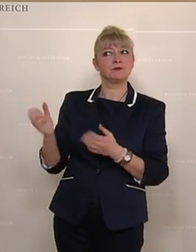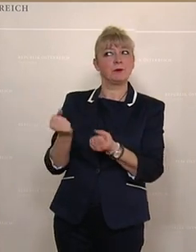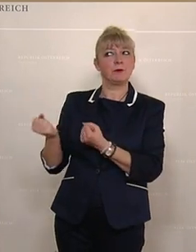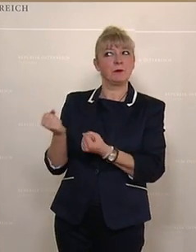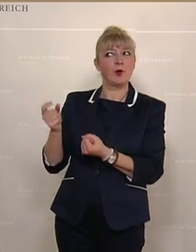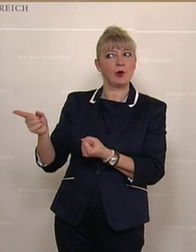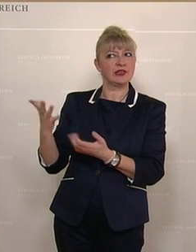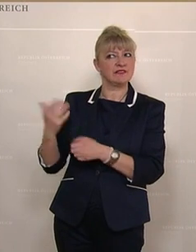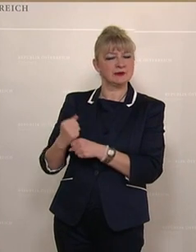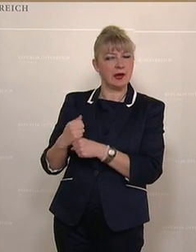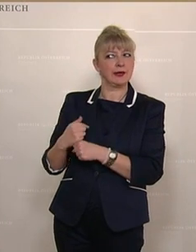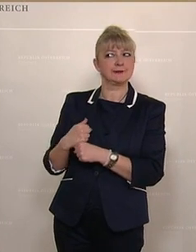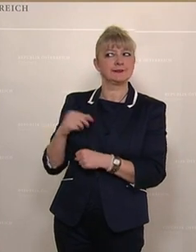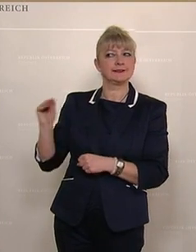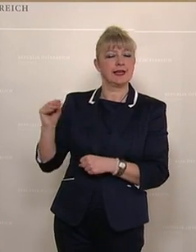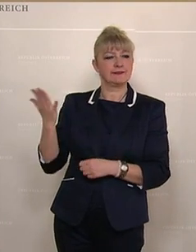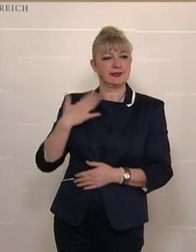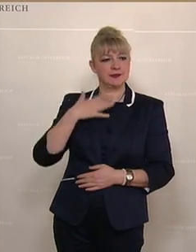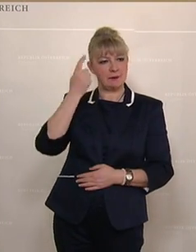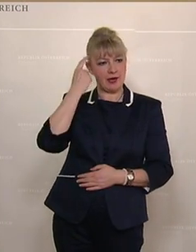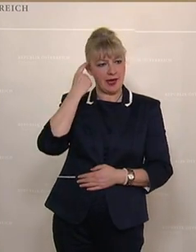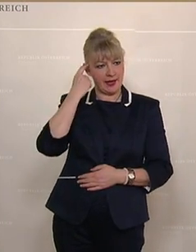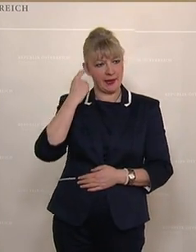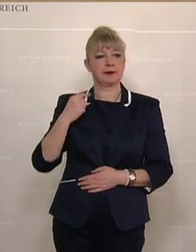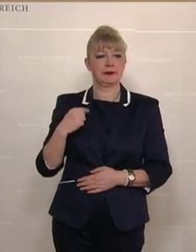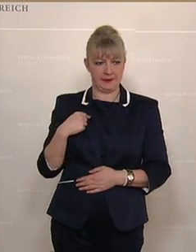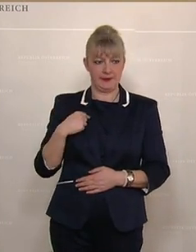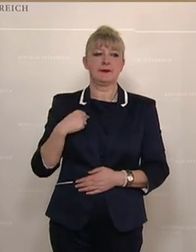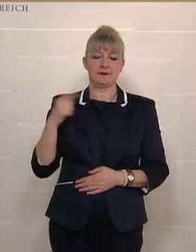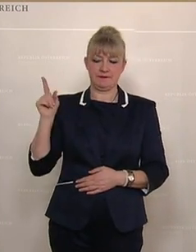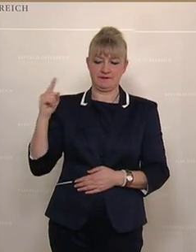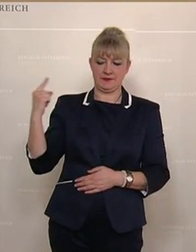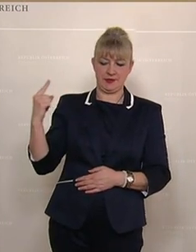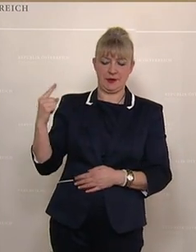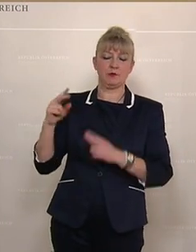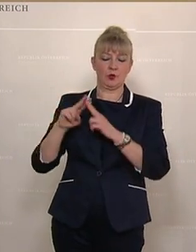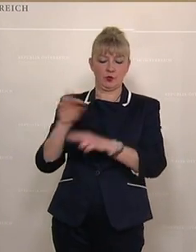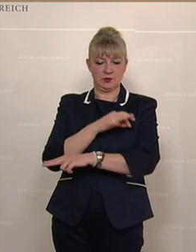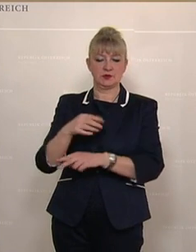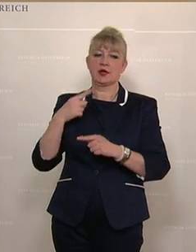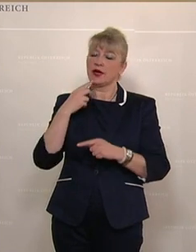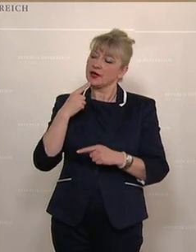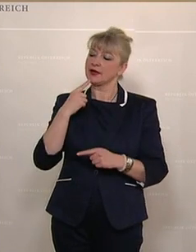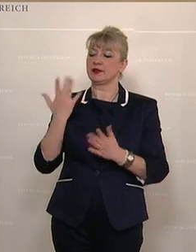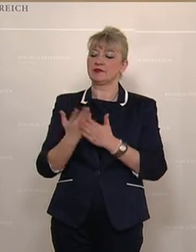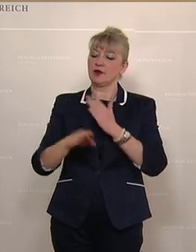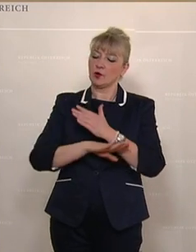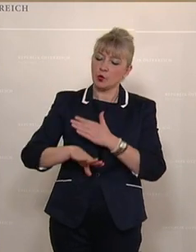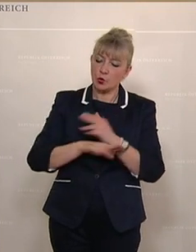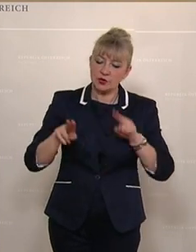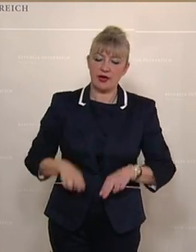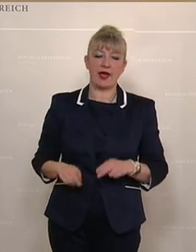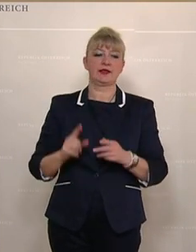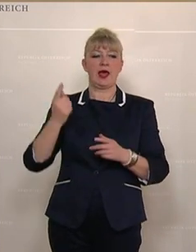machen halte. Ich darf auf Ihr Statement eingehen. Sie reden von Grundrechten, vom Hochhalten der